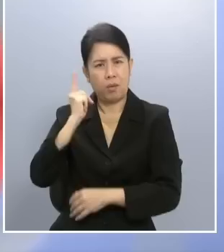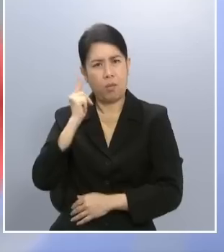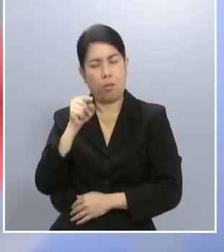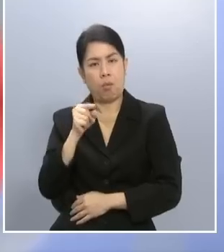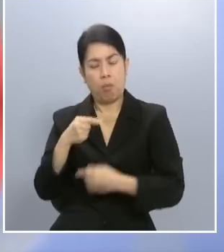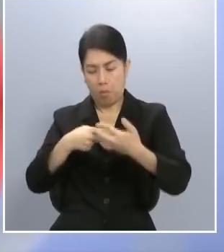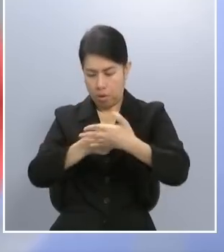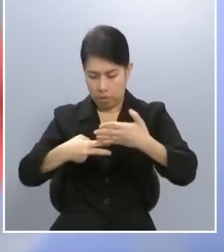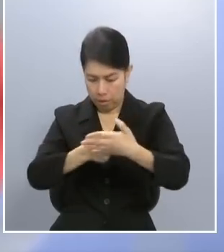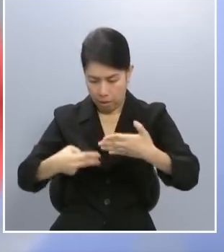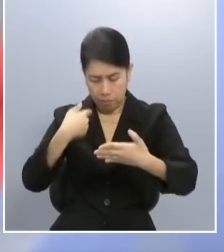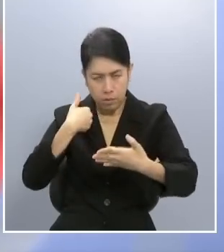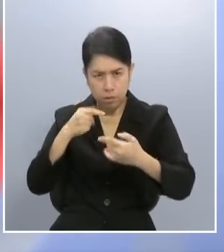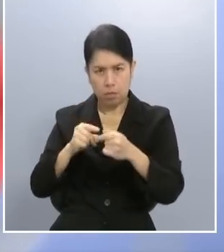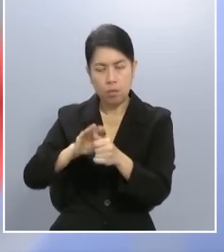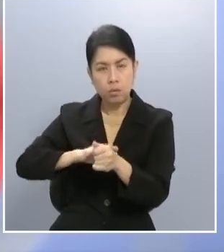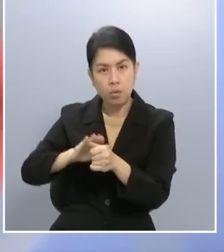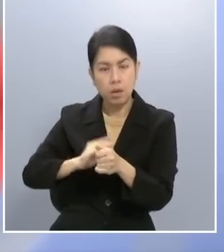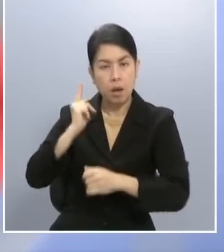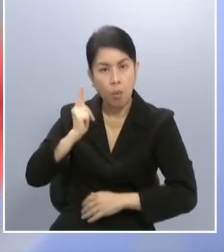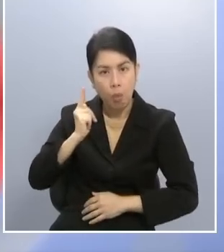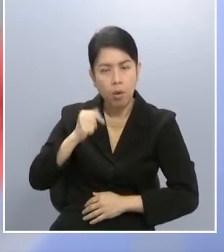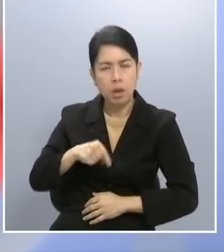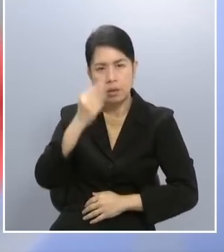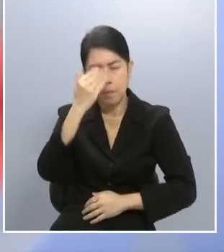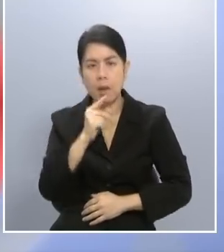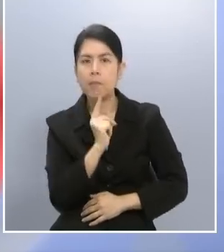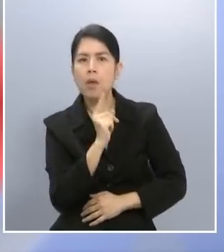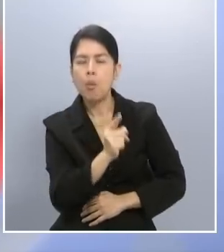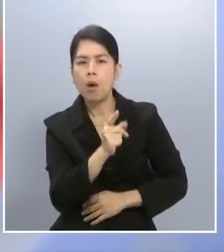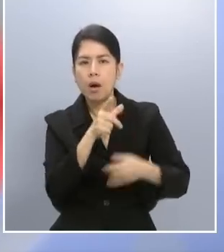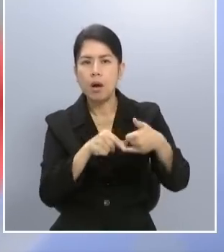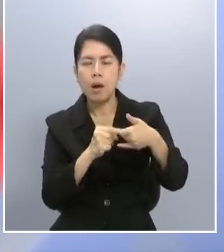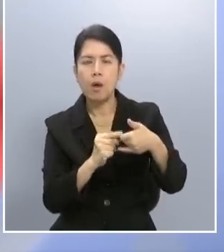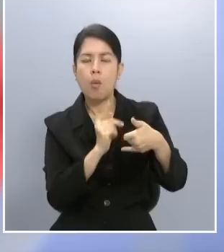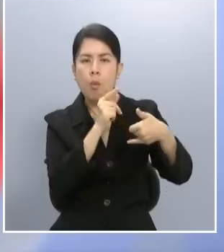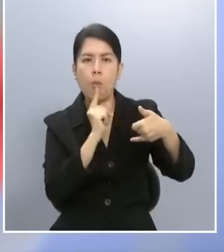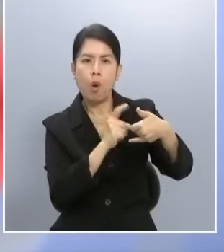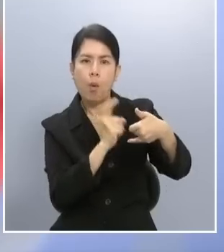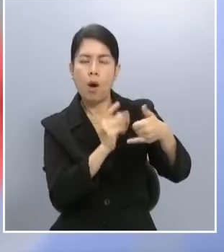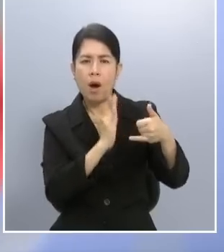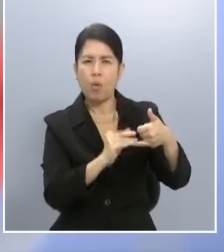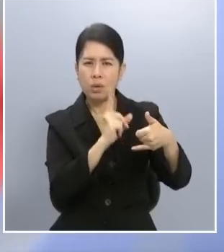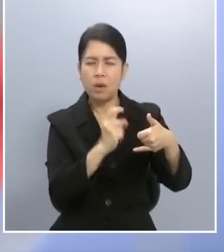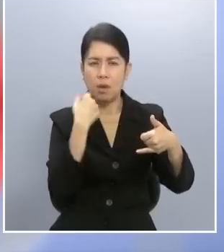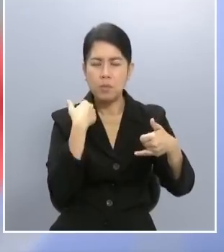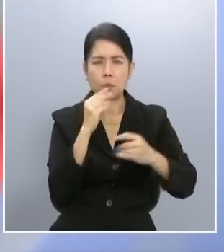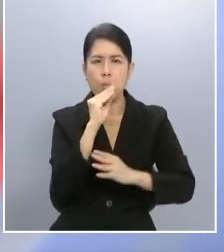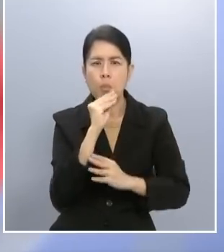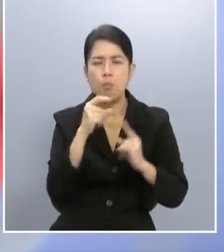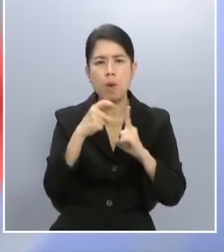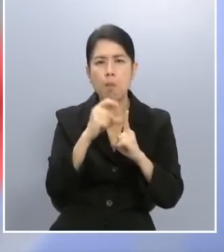กมลพรเนี่ยผู้ตายเนี่ยลงไปพูดจาเหมือนกับไปบอกเค้าเลอะเทอะบางคนก็บอกสมควรแล้วอะไรอย่างเงี้ยคือ